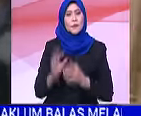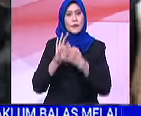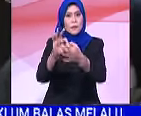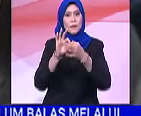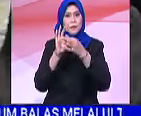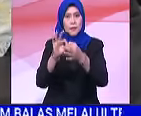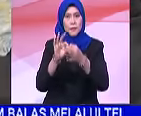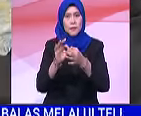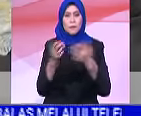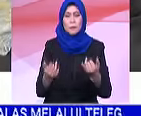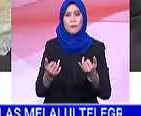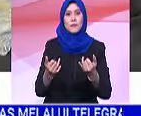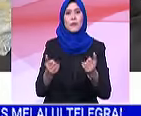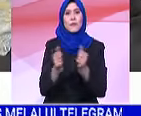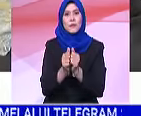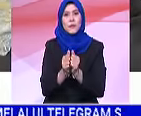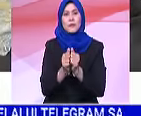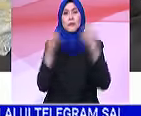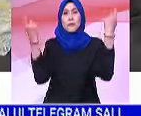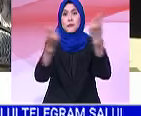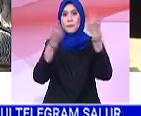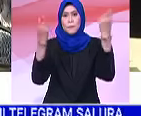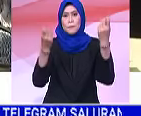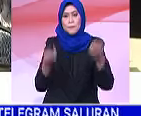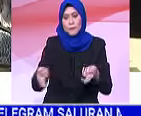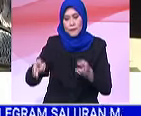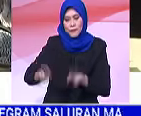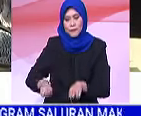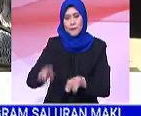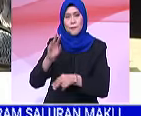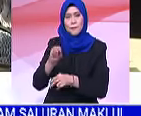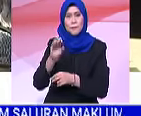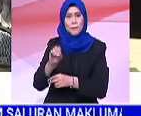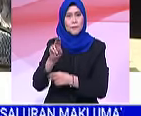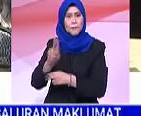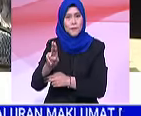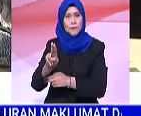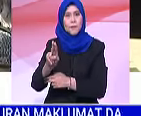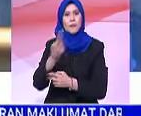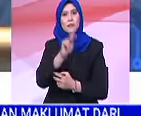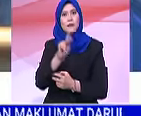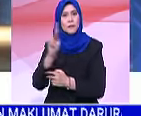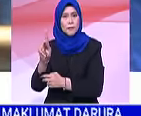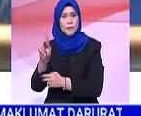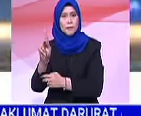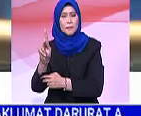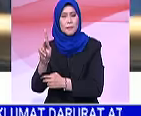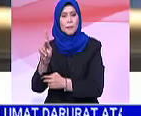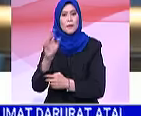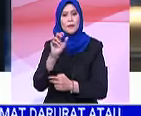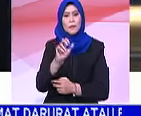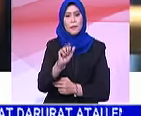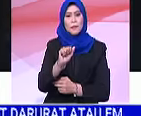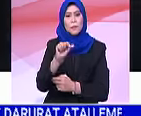Kerjasama berkenaan dimuktamadkan dalam satu majlis pemeteraian Memorandum Persefahaman MOU di Kota Kinabalu yang mana